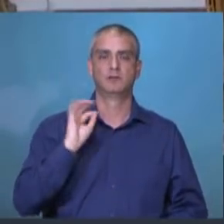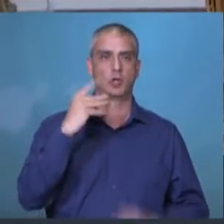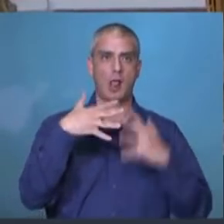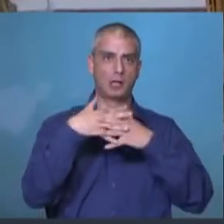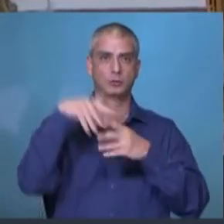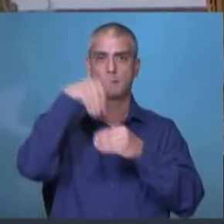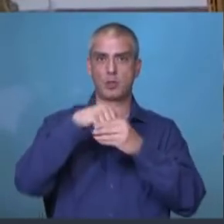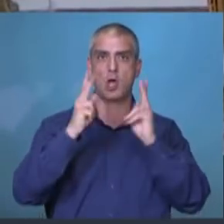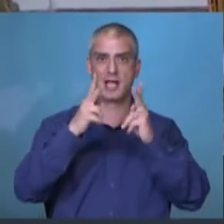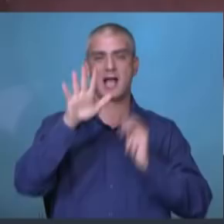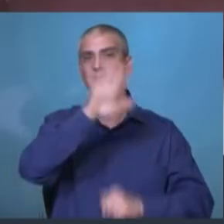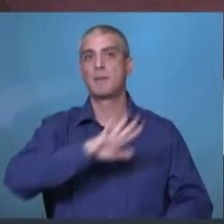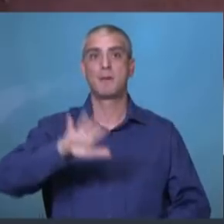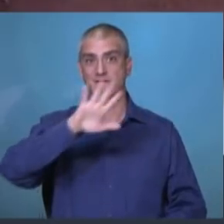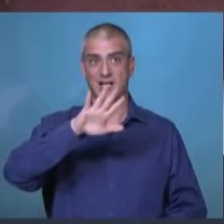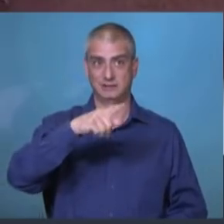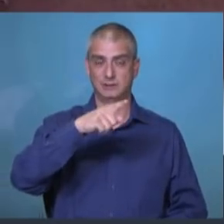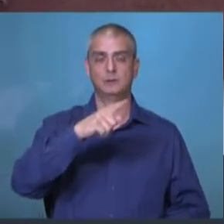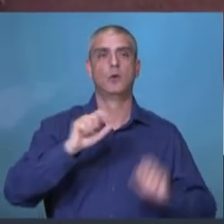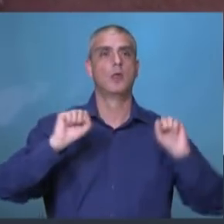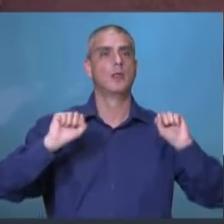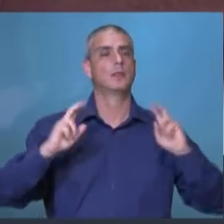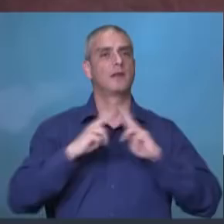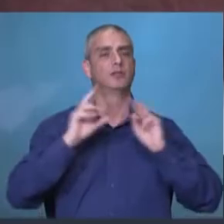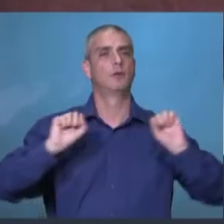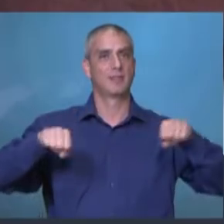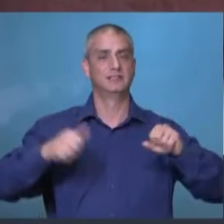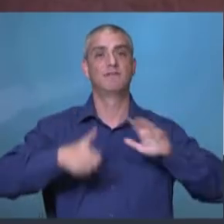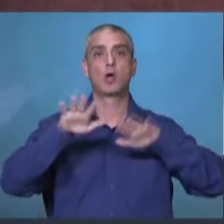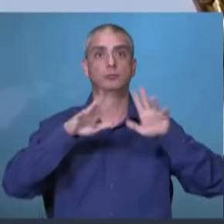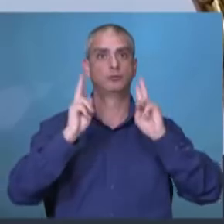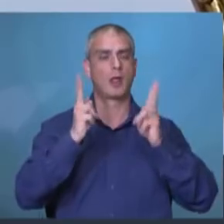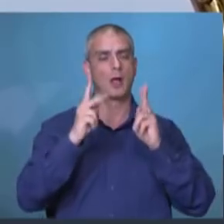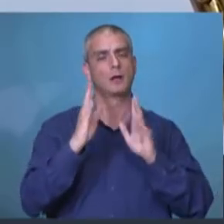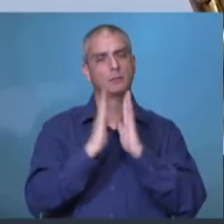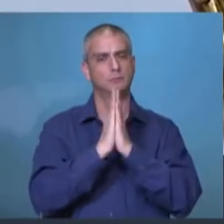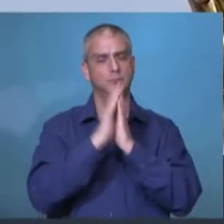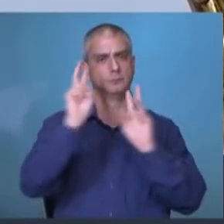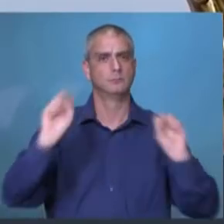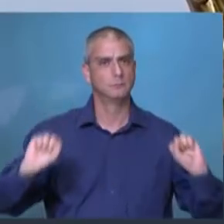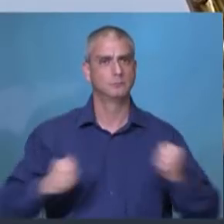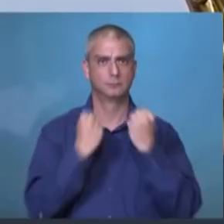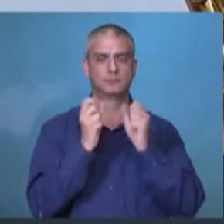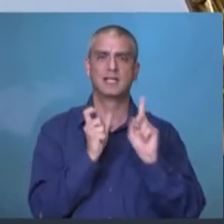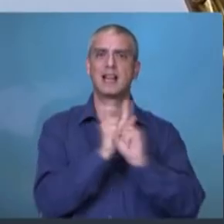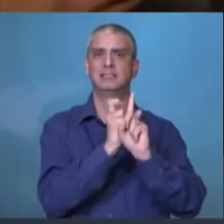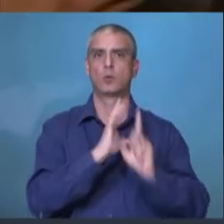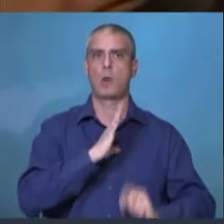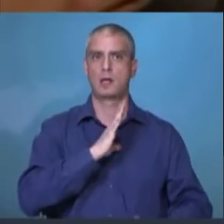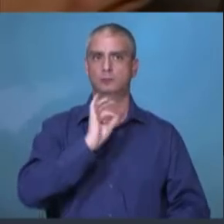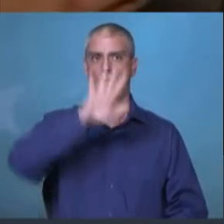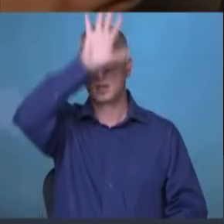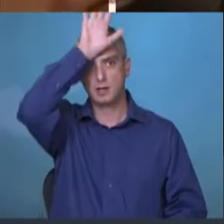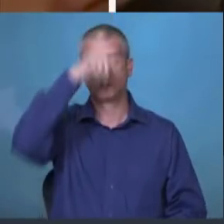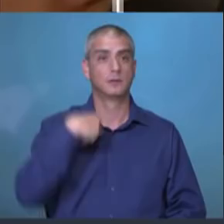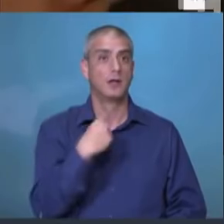בעיראק ובמפרץ. פומפאו נפגש עם הנשיא וראש הממשלה של עיראק בניסיון לרתום אותם למאמץ לסיכול האיום מאיראן. My